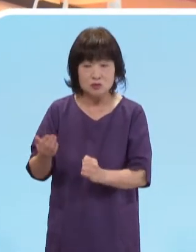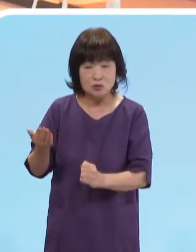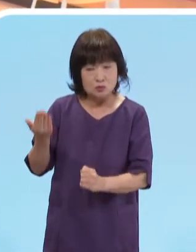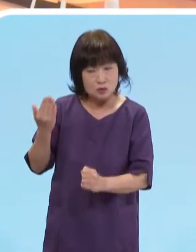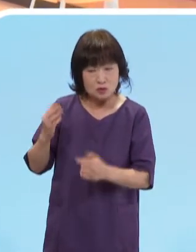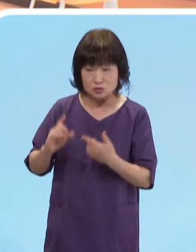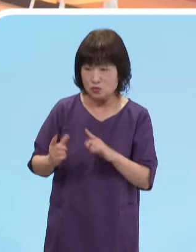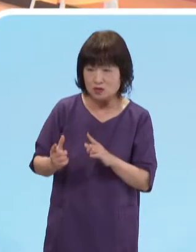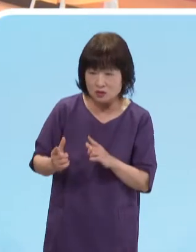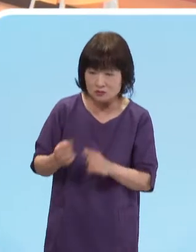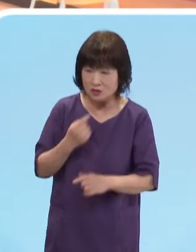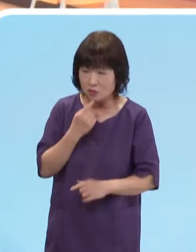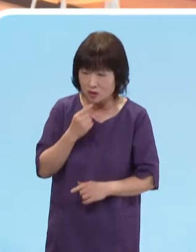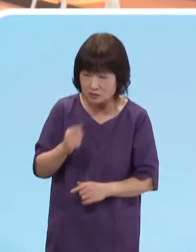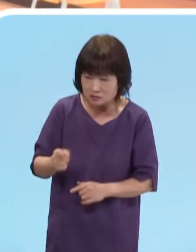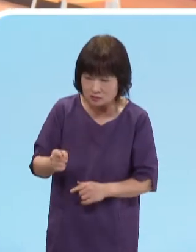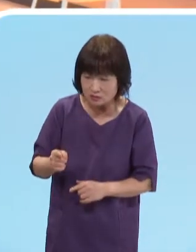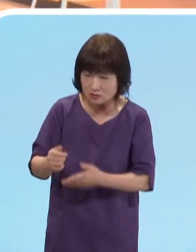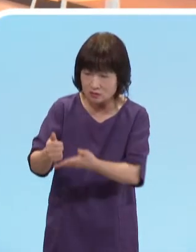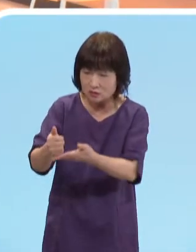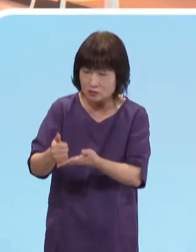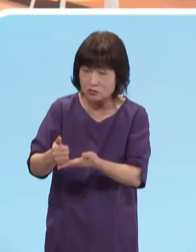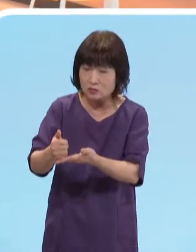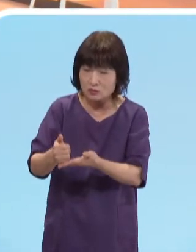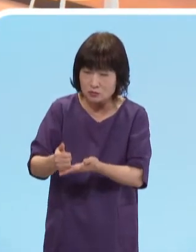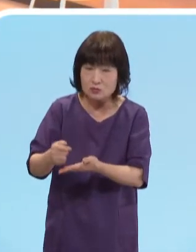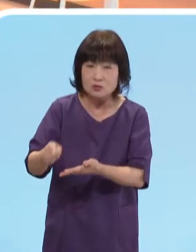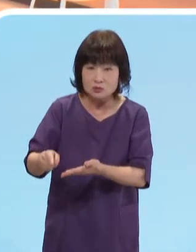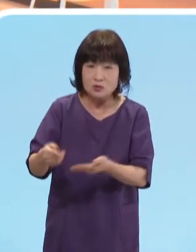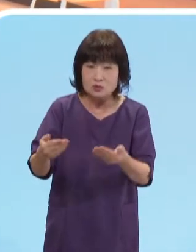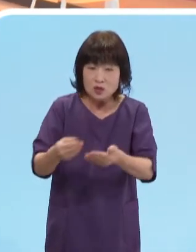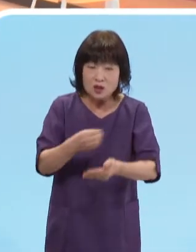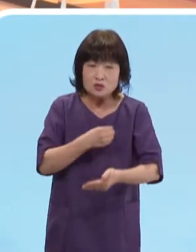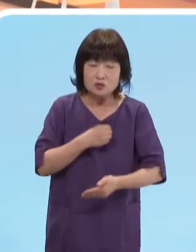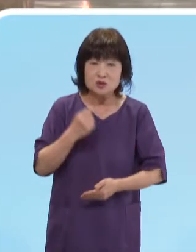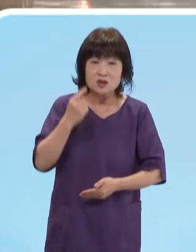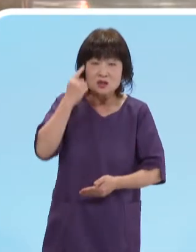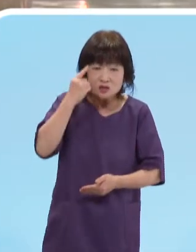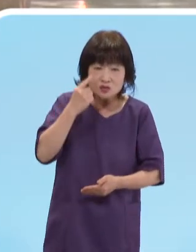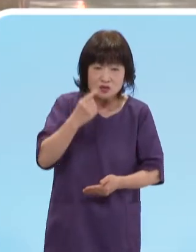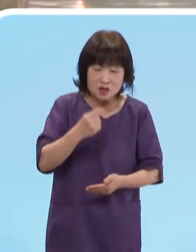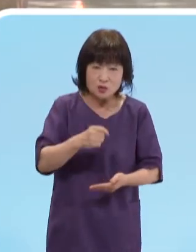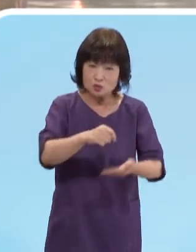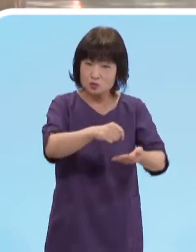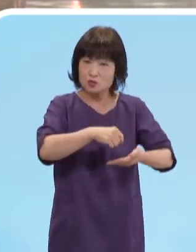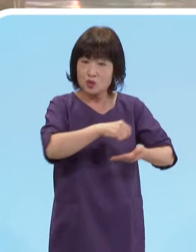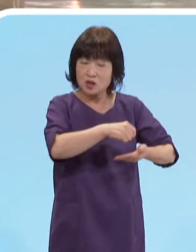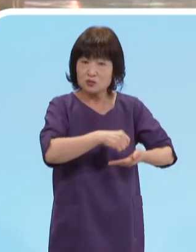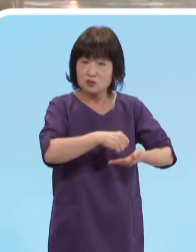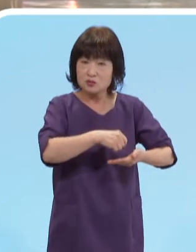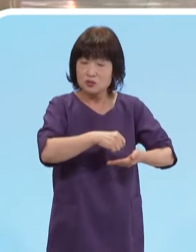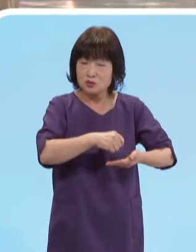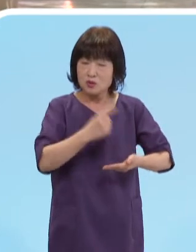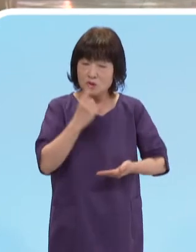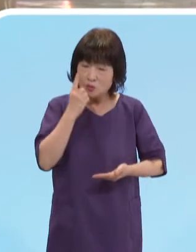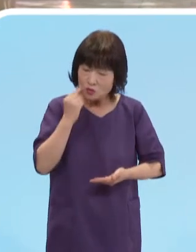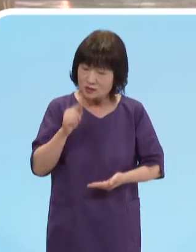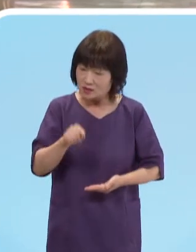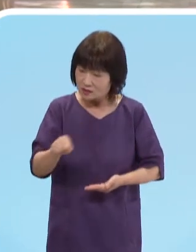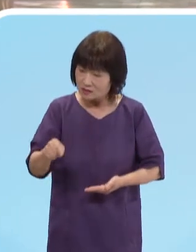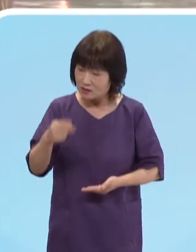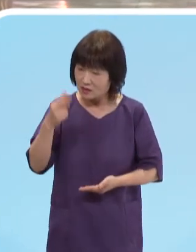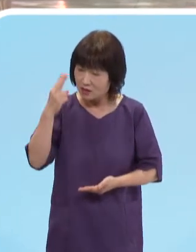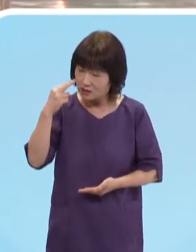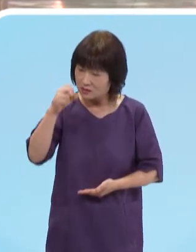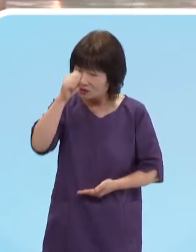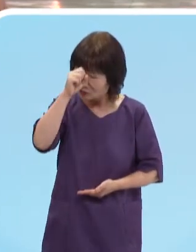のにおかしいねっていうことを職員からよく聞きまして、でそれってもしかして認知症なのかもねってい